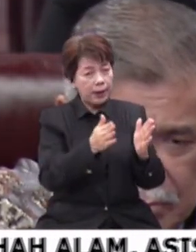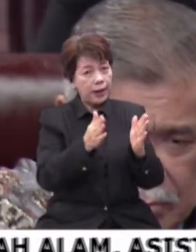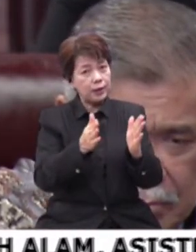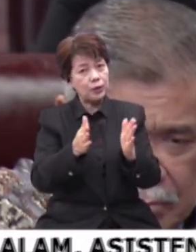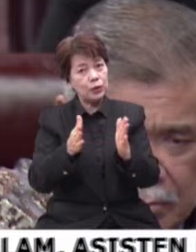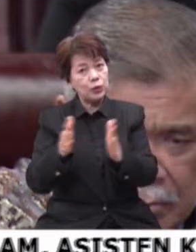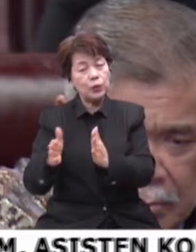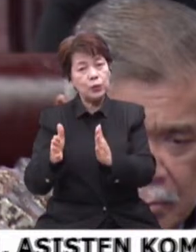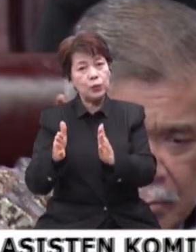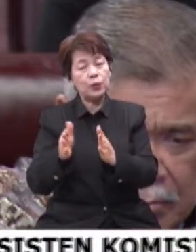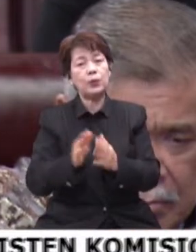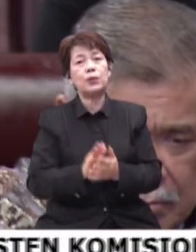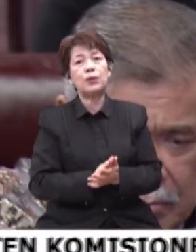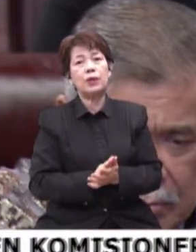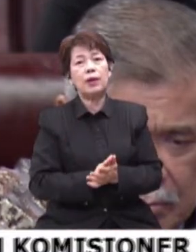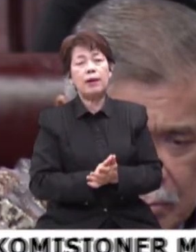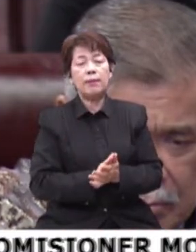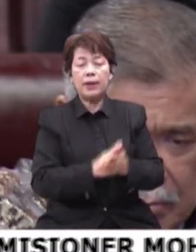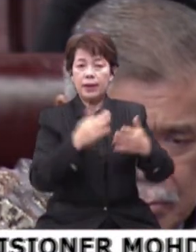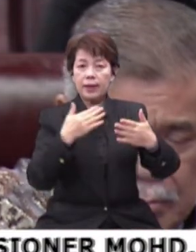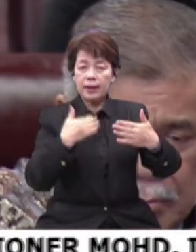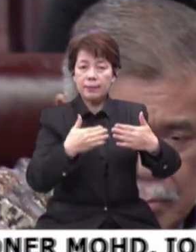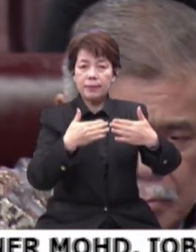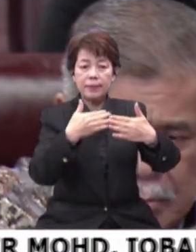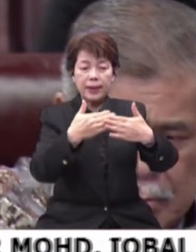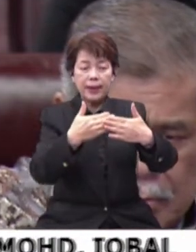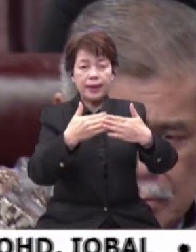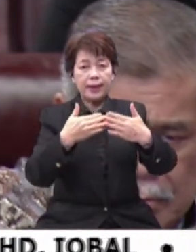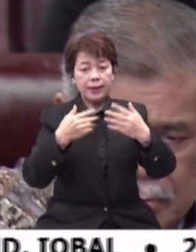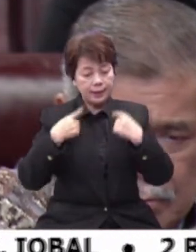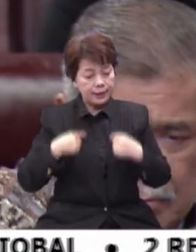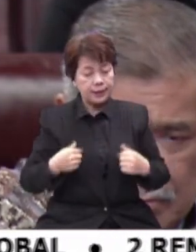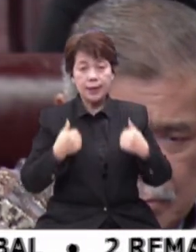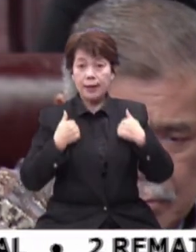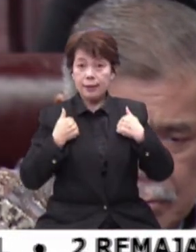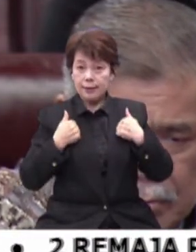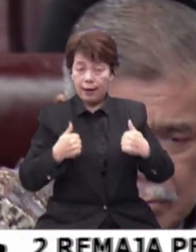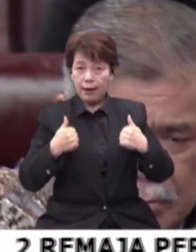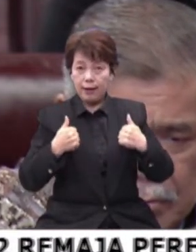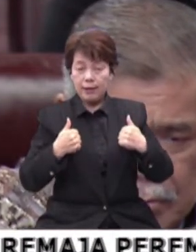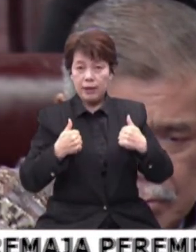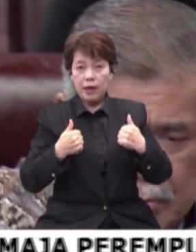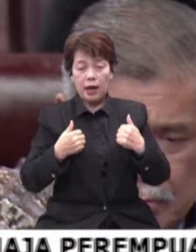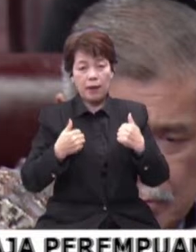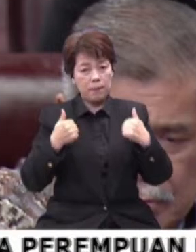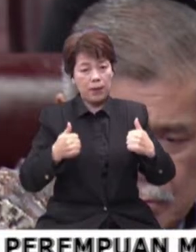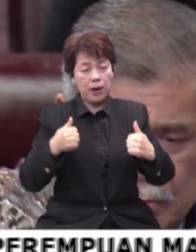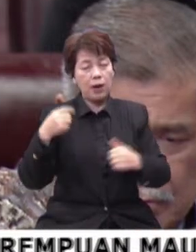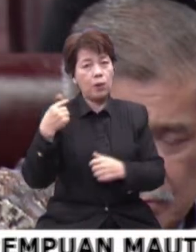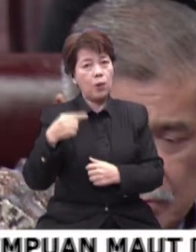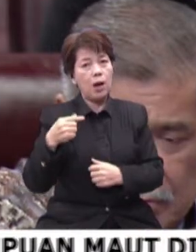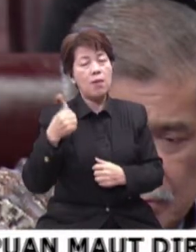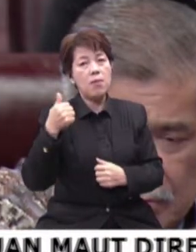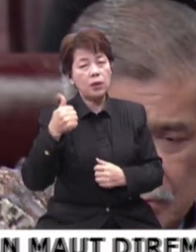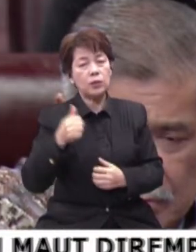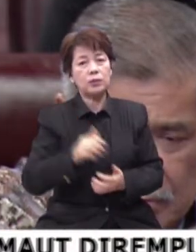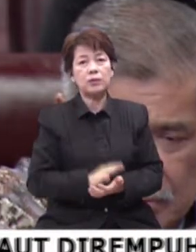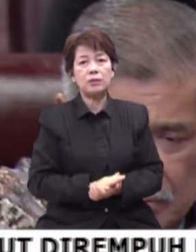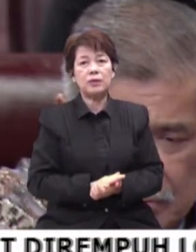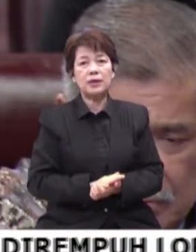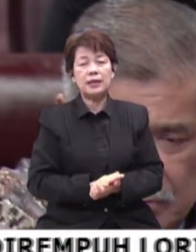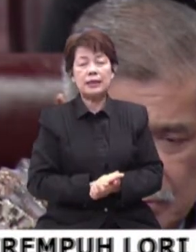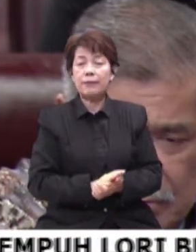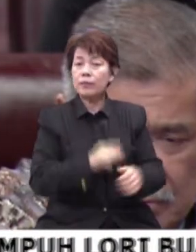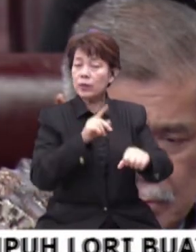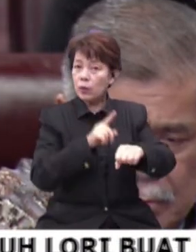bagi penyampaian kenikmatan kesehatan yang selamat dan juga berkualiti Penetapan jumlah waktu